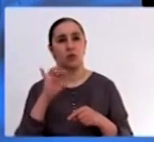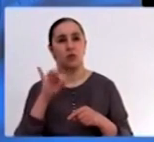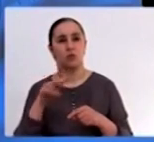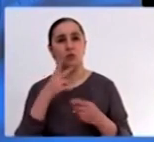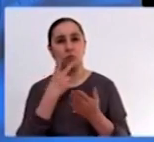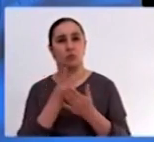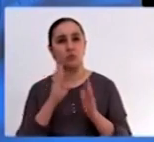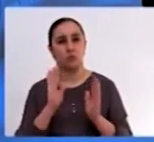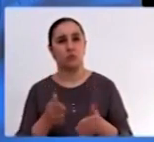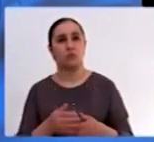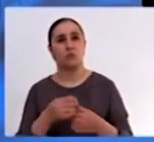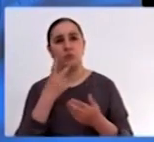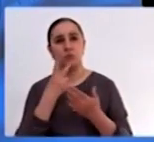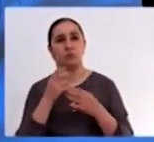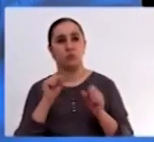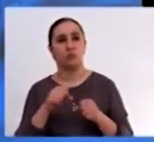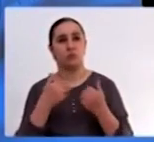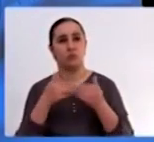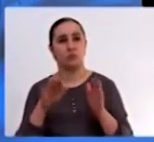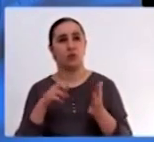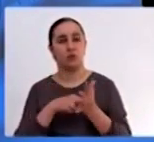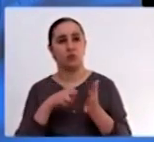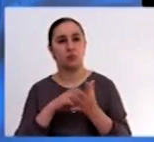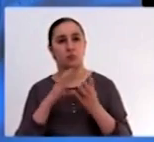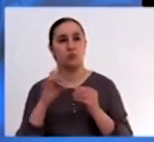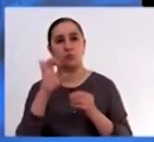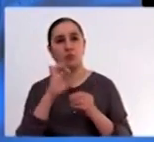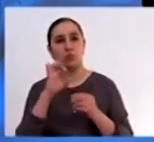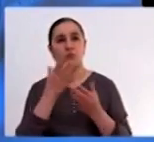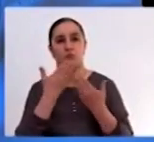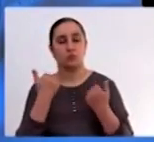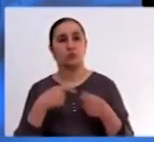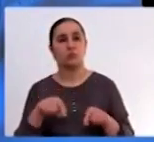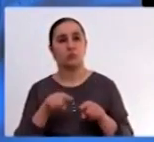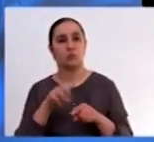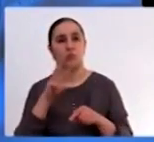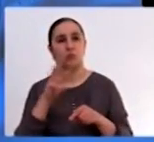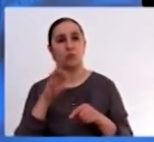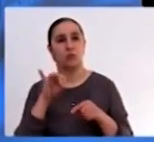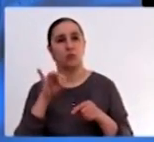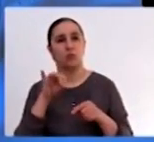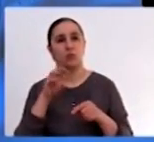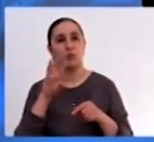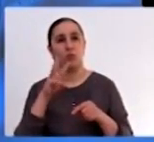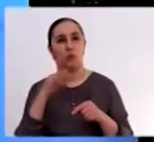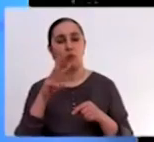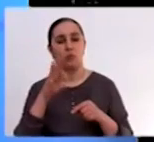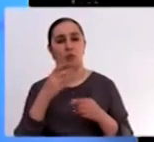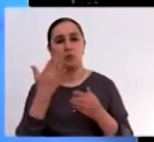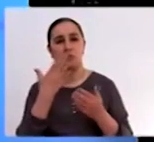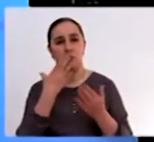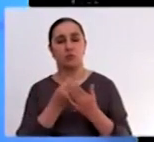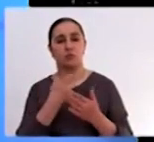chiqamiz. Ko'rishingiz mumkin, ochilgan xatlarda dumaloq belgisi yo'q. Endi Moymirga o'tamiz. Moymir bu